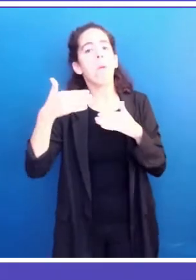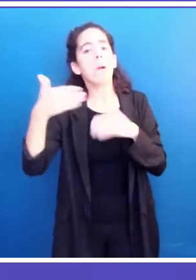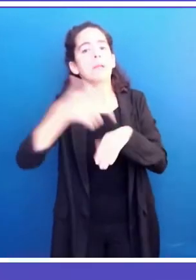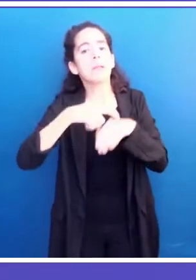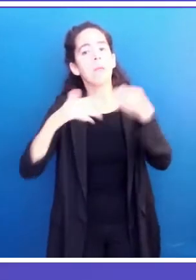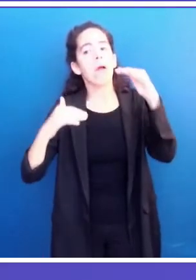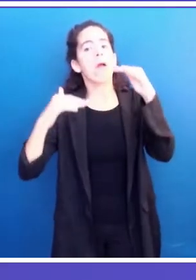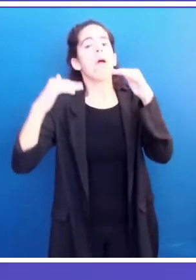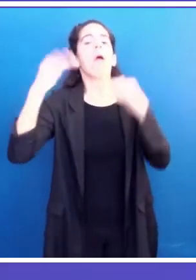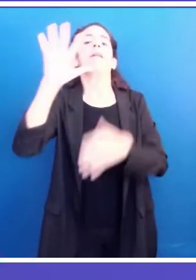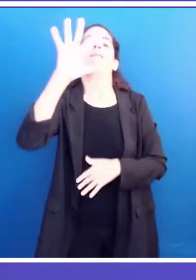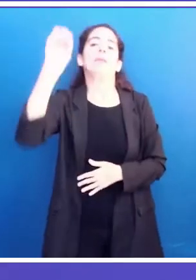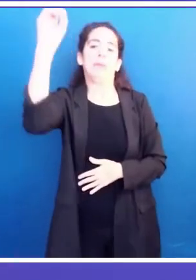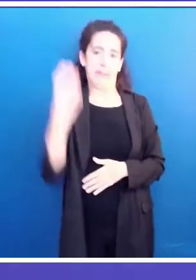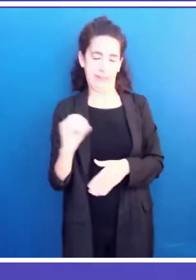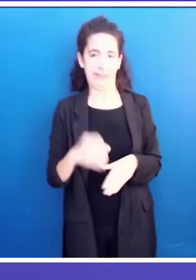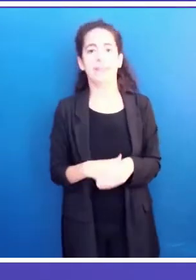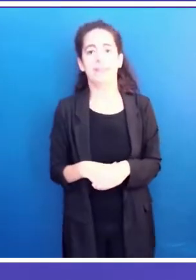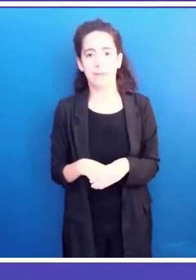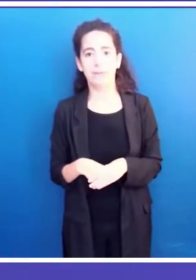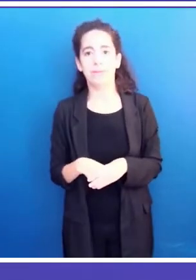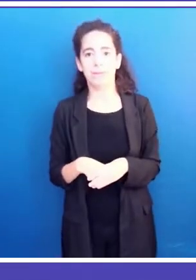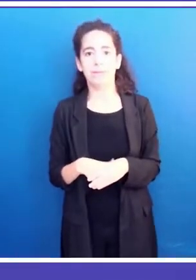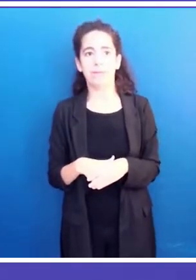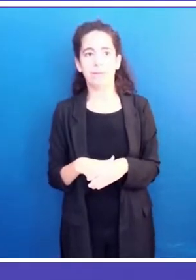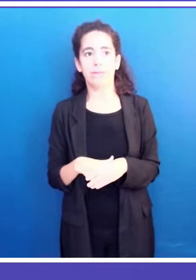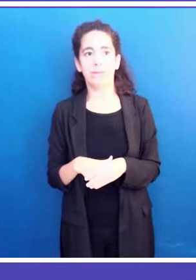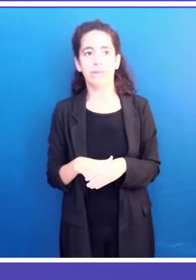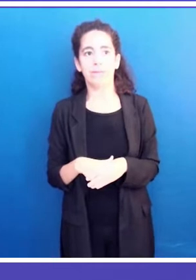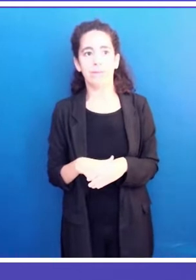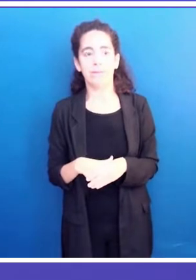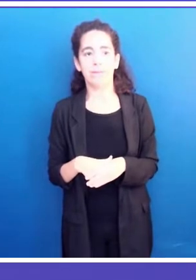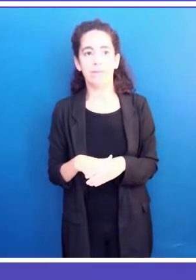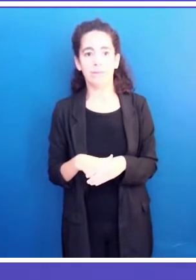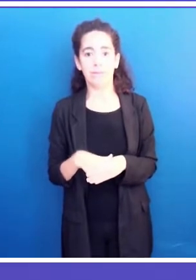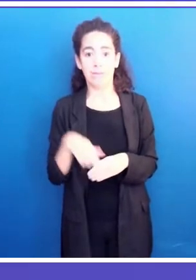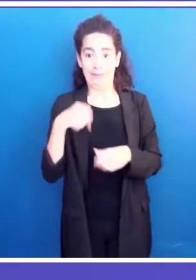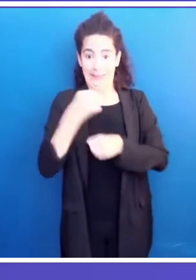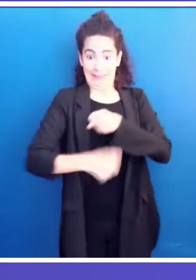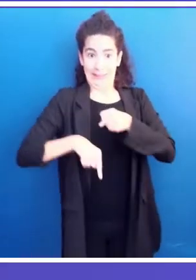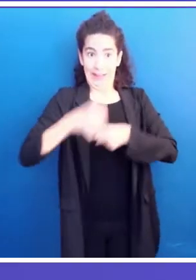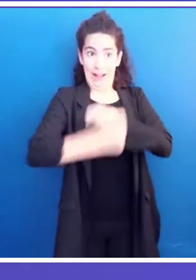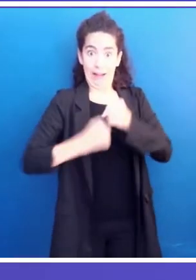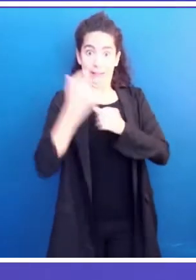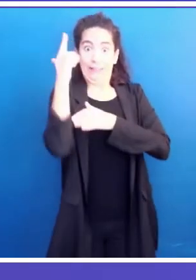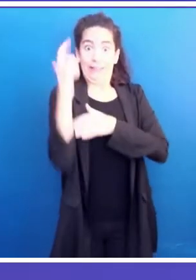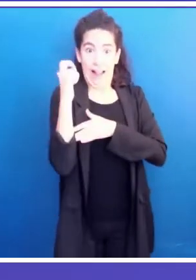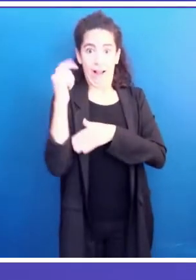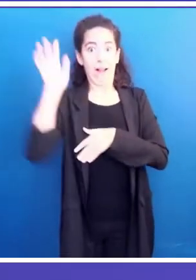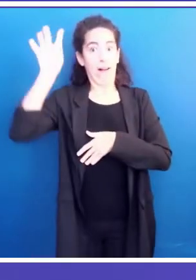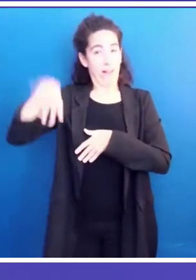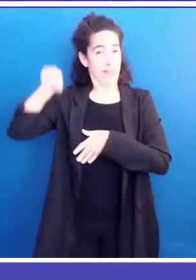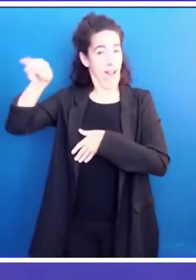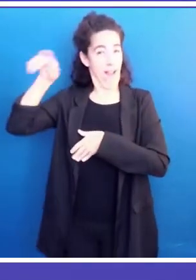هذا الرقم ارتفع مشددا، وصلنا إلى 50% حتى. بالنسبة